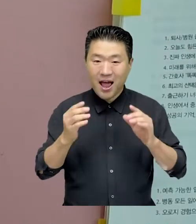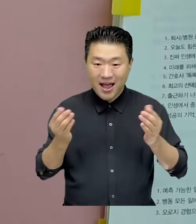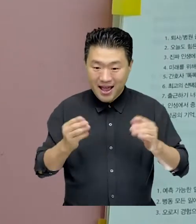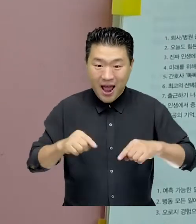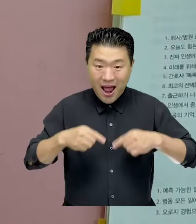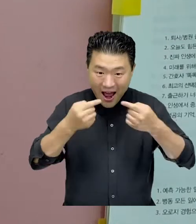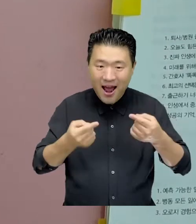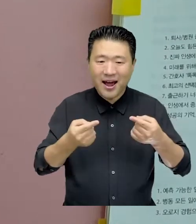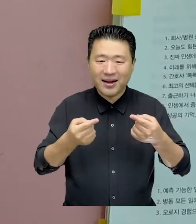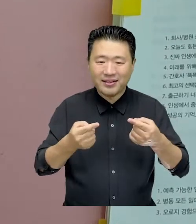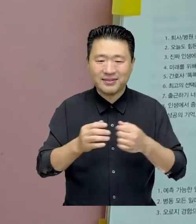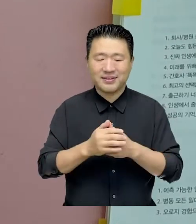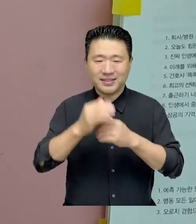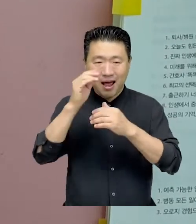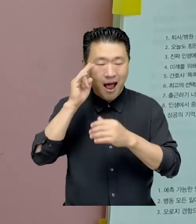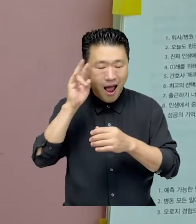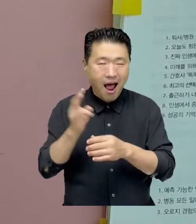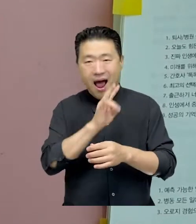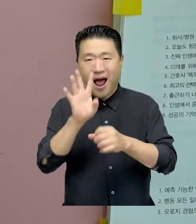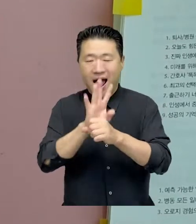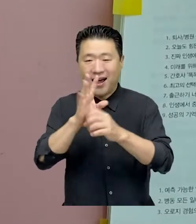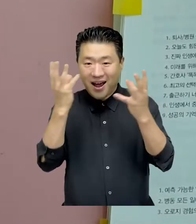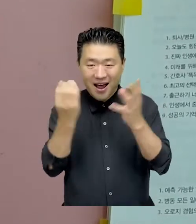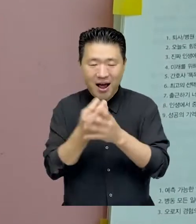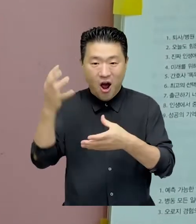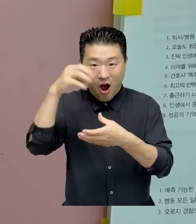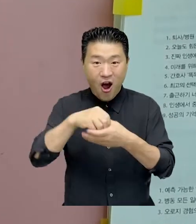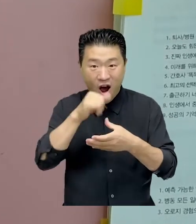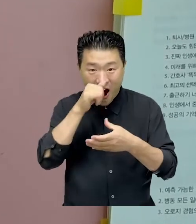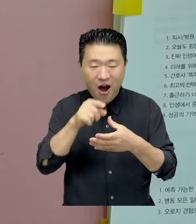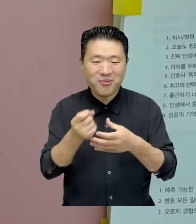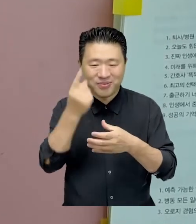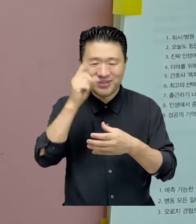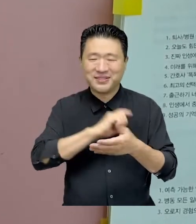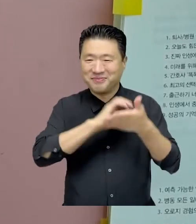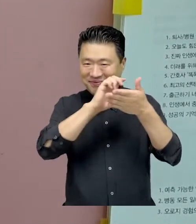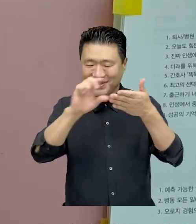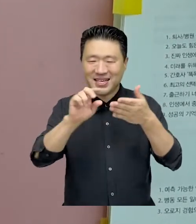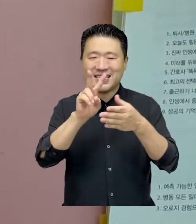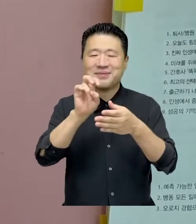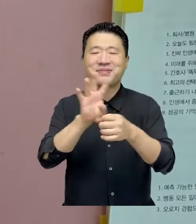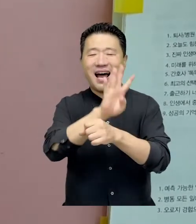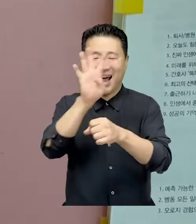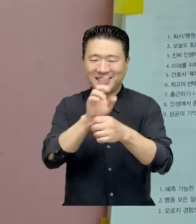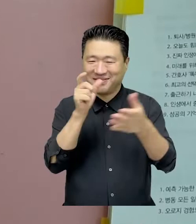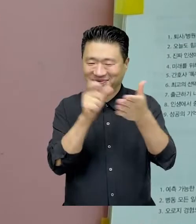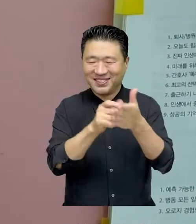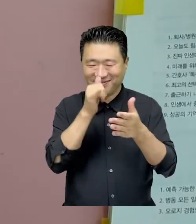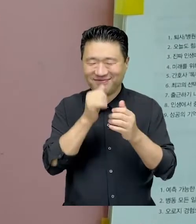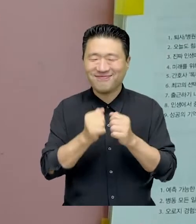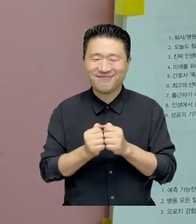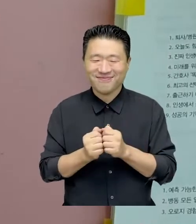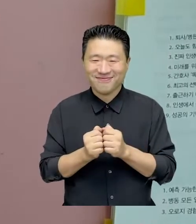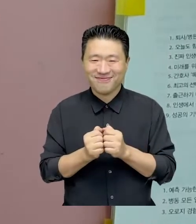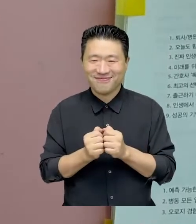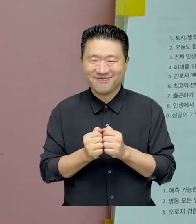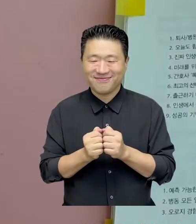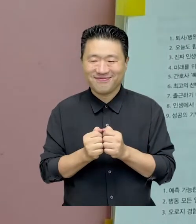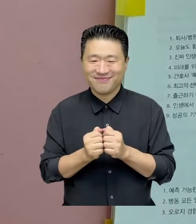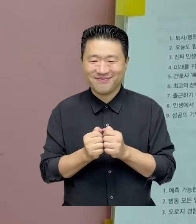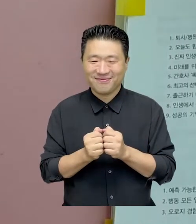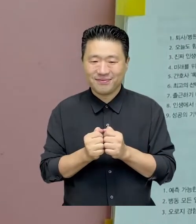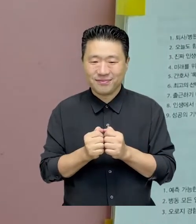신규 간호사의 데이, 이브닝, 나이트 24시간을 모두 담았다는 의미에서 책 제목에 24시라는 표현이